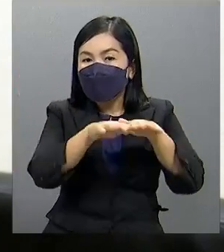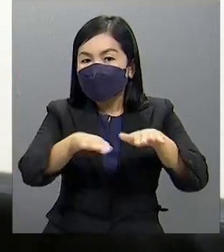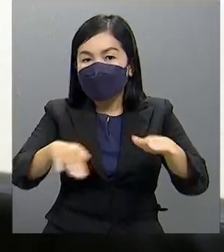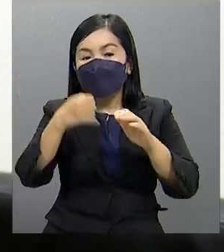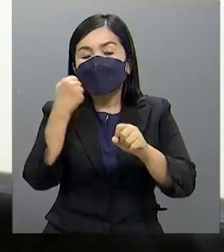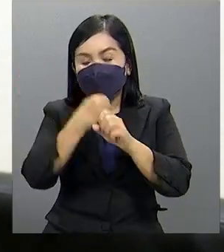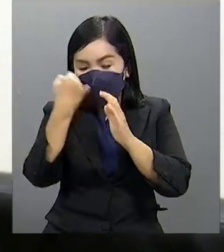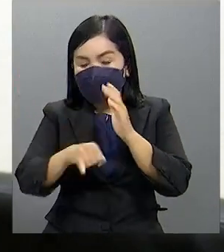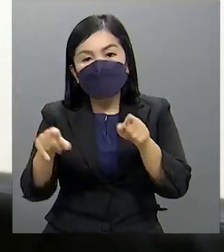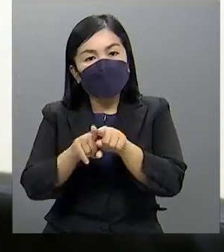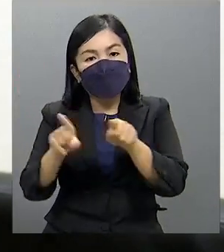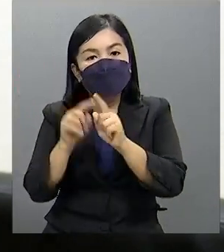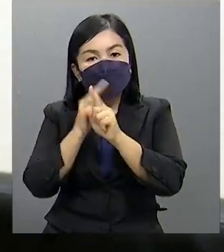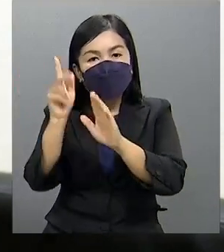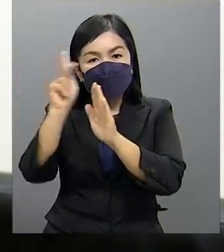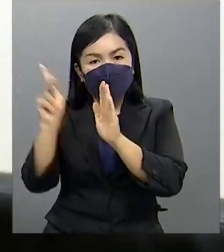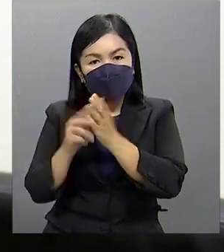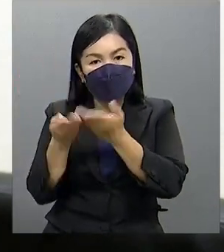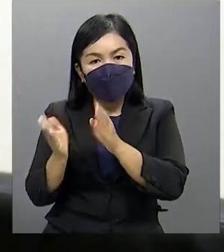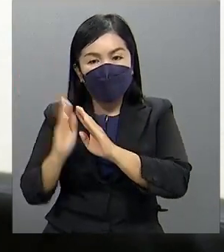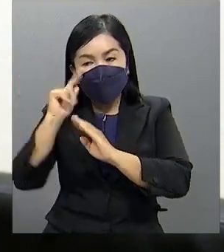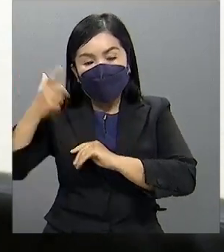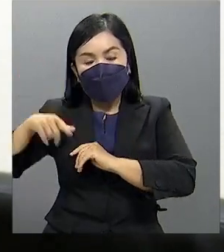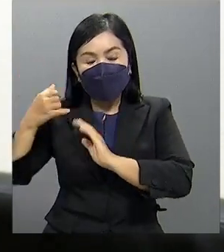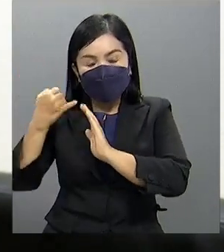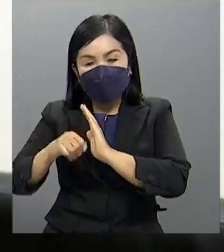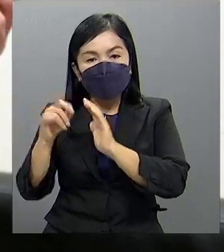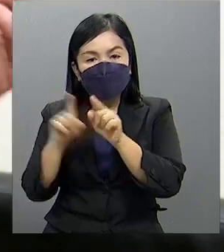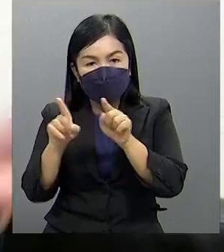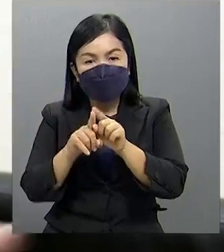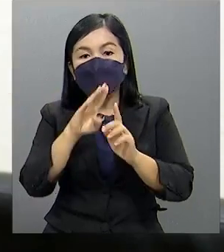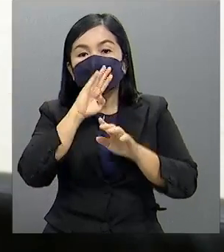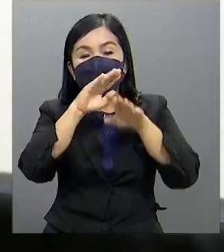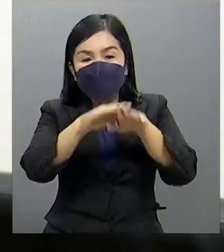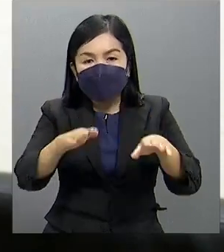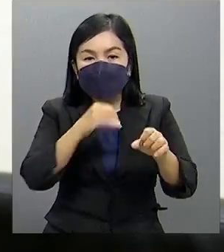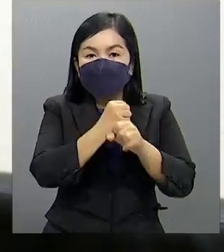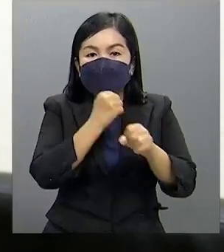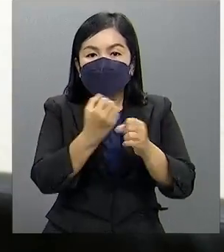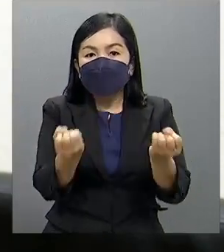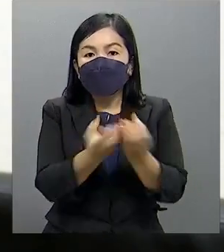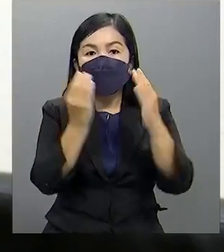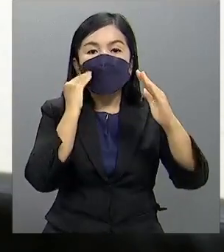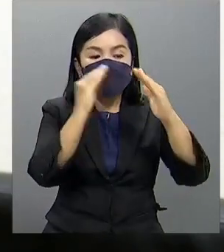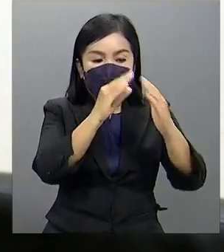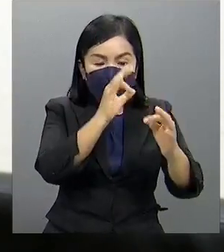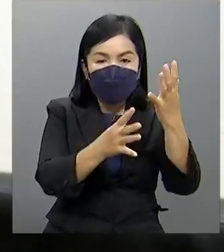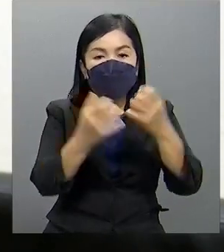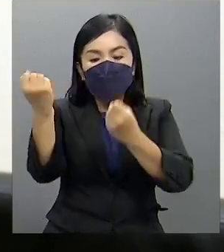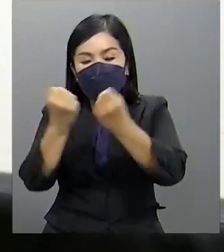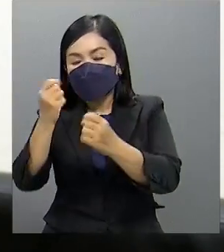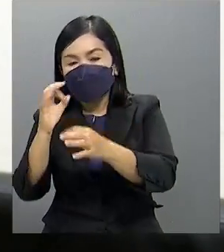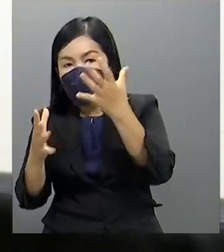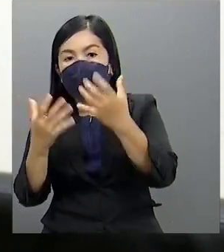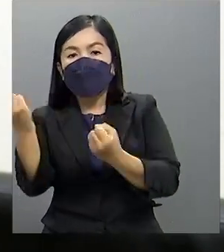นะแล้วก็ทุกครั้งแหละครับถ้าเด็กไปทำแล้วก่อให้เกิดความเสียหายนะไปอะไรนะไปเผาบ้านเขาเผารถเขาชนเขาอะไรต่างๆเหล่านี้นะ